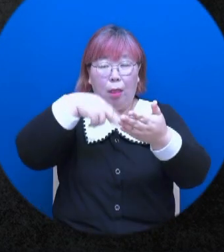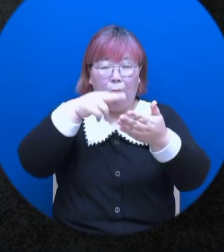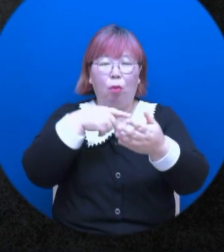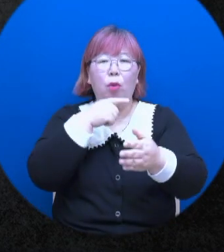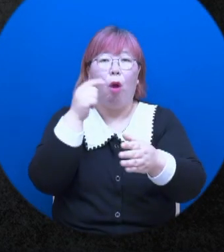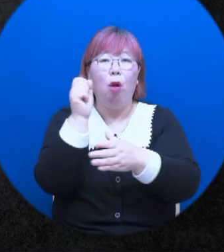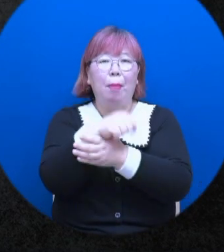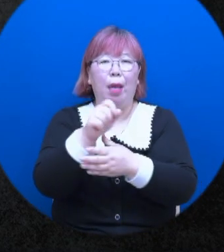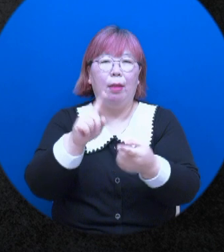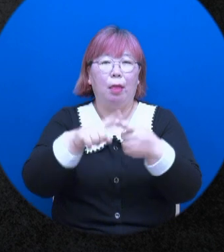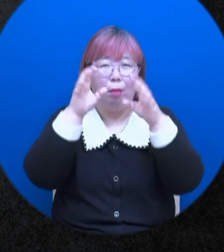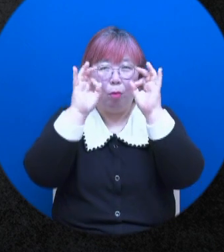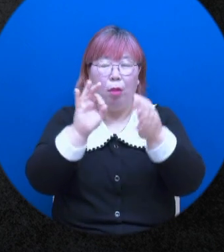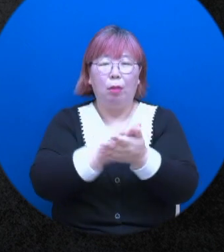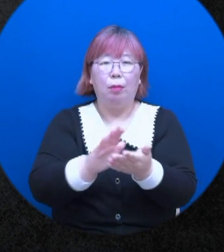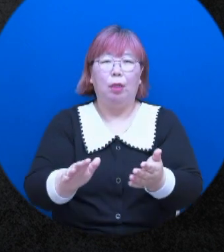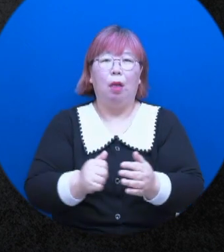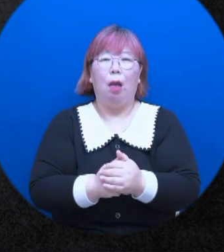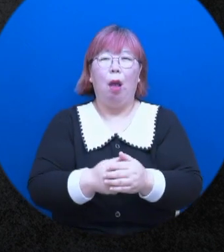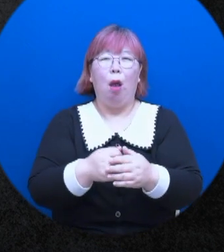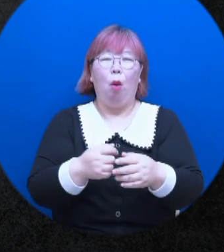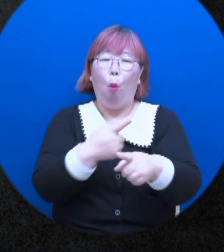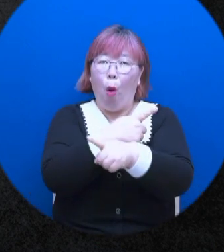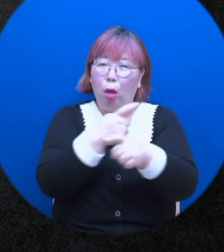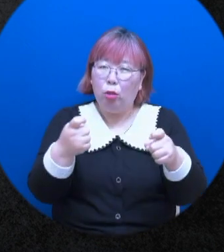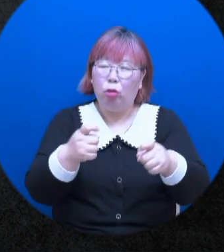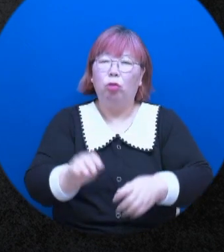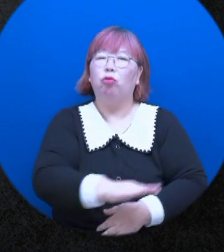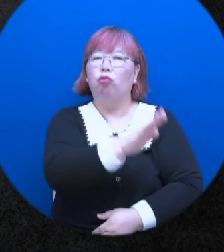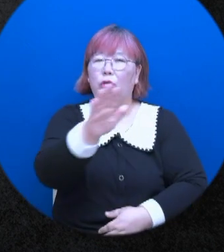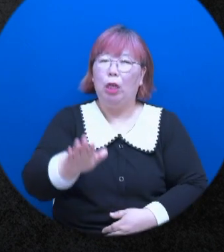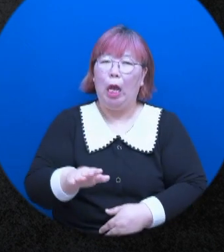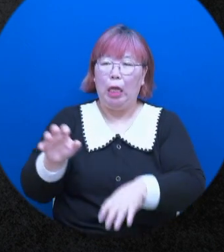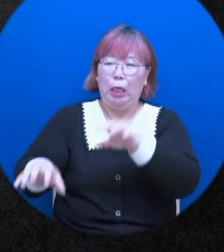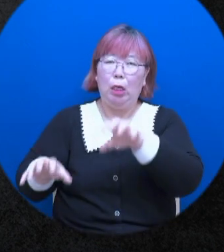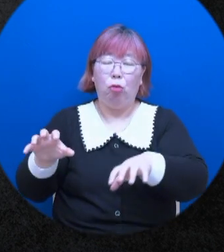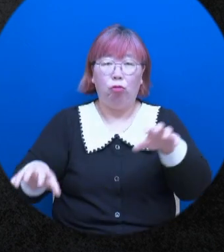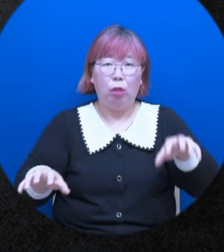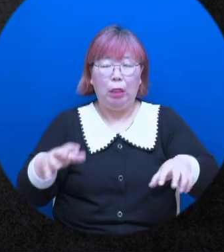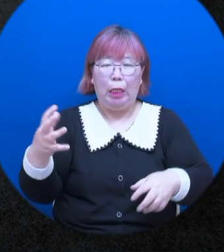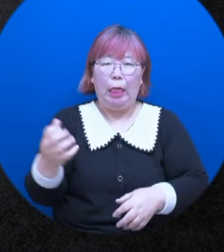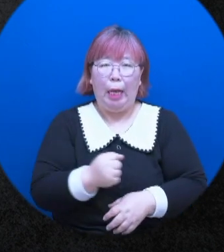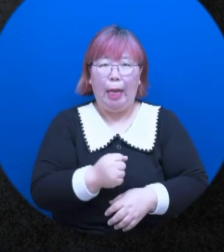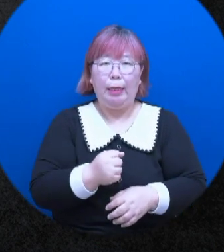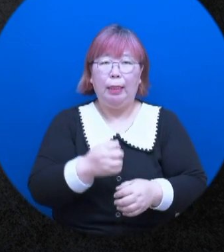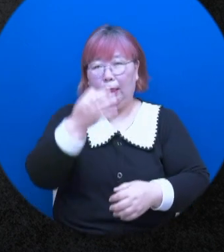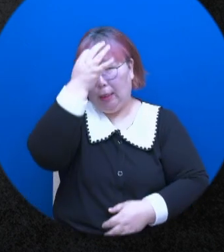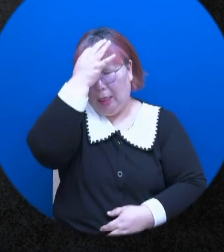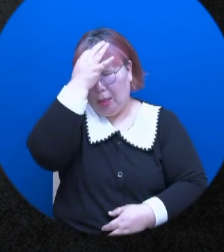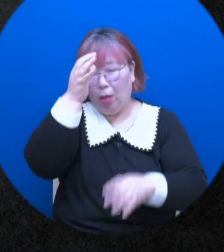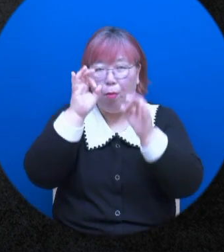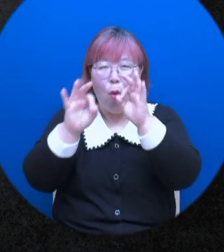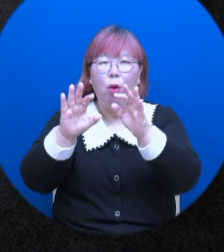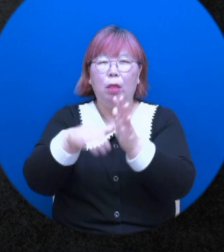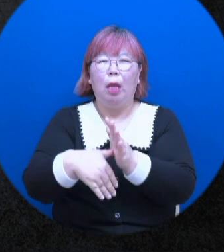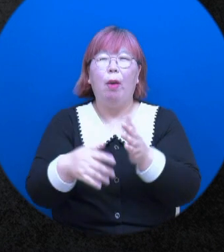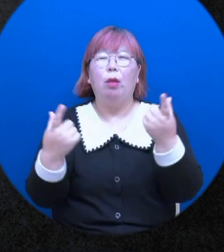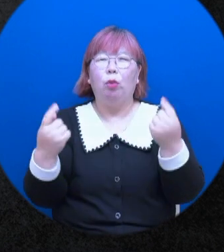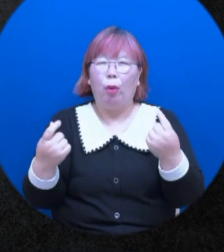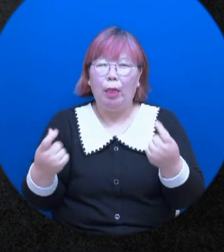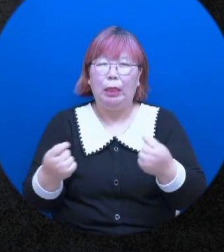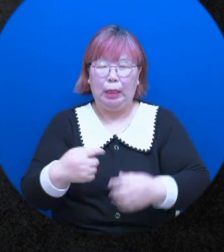열매를 찾아보겠습니다. 원수는 우리가 이웃이 가진 재능을 볼 때와 똑같이 자신의 재능